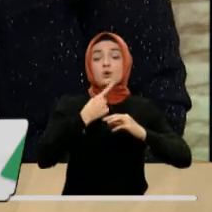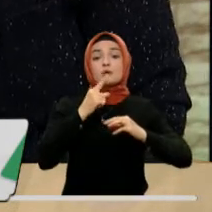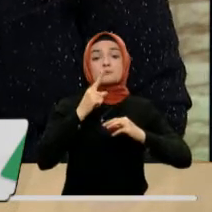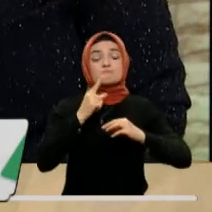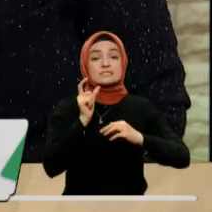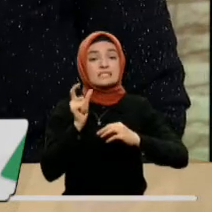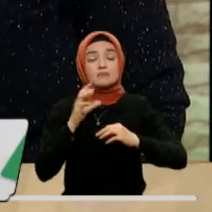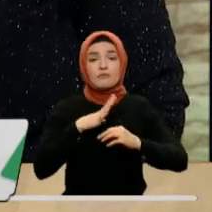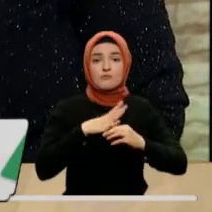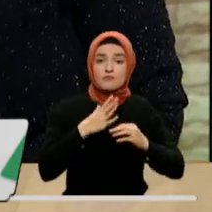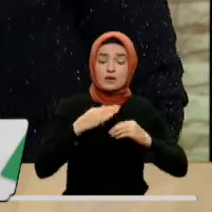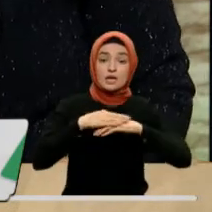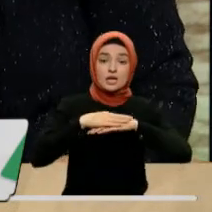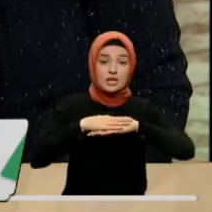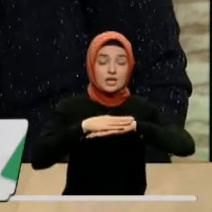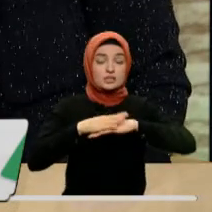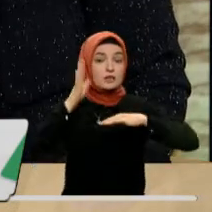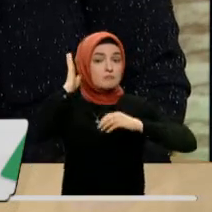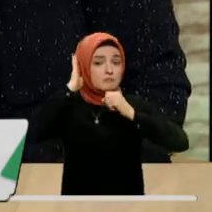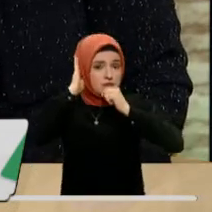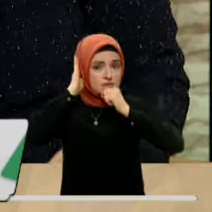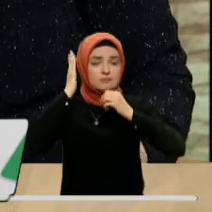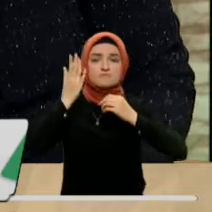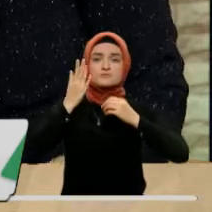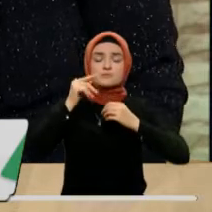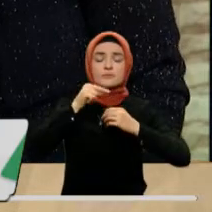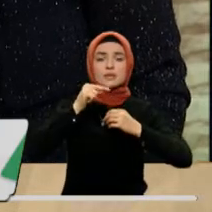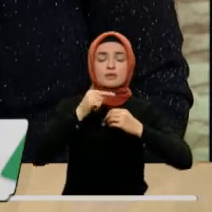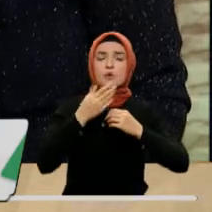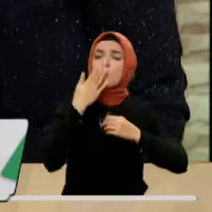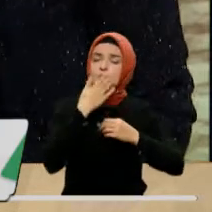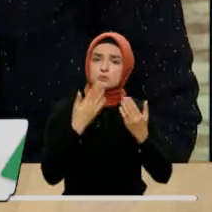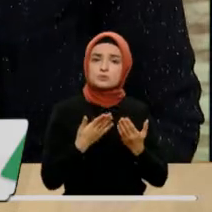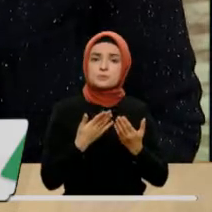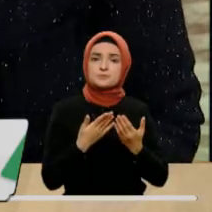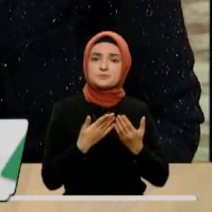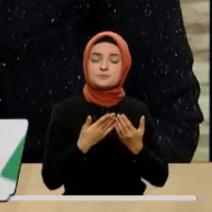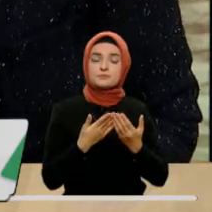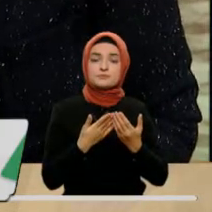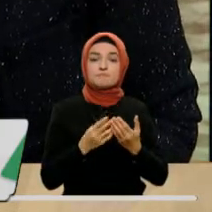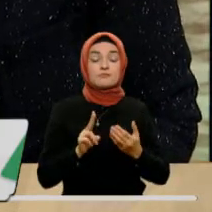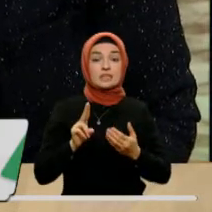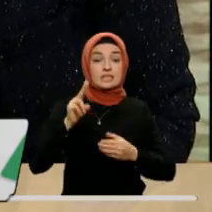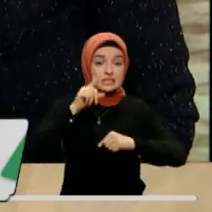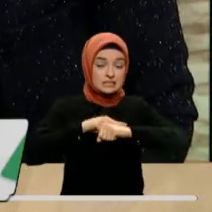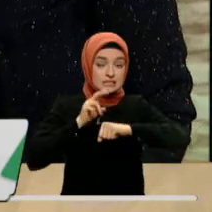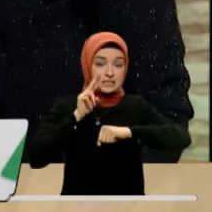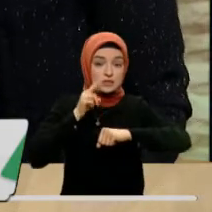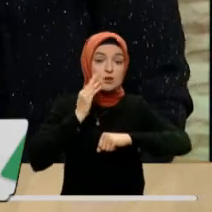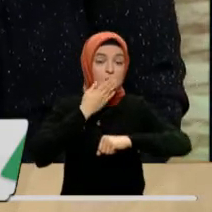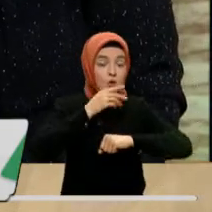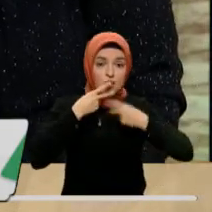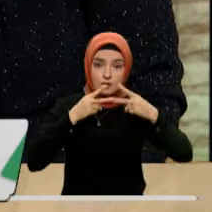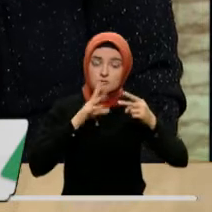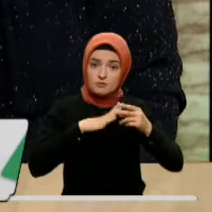ezan, akşam ezanı 7'yi 2 dakikaya okunuyor Ankara'da, öyle farz edelim. 7'de orucu açabiliyor musunuz? Açamıyorsun,